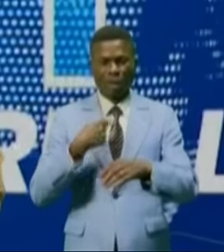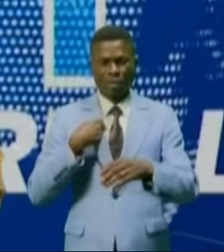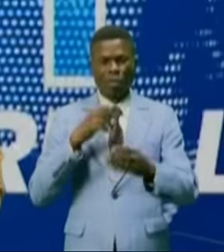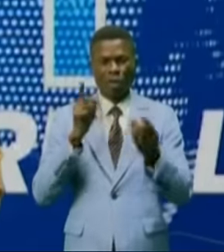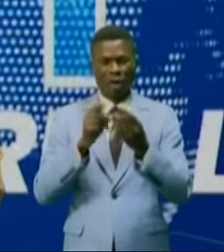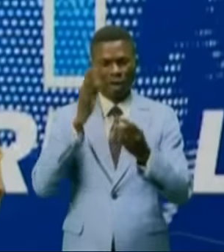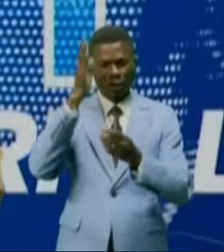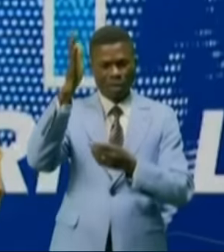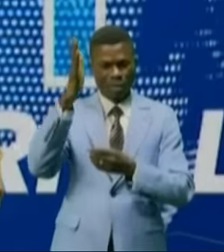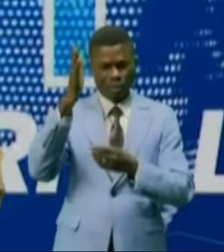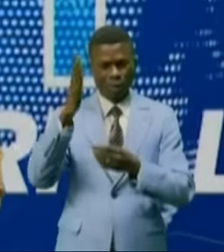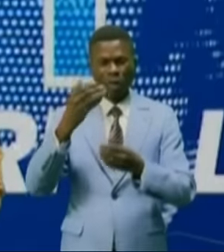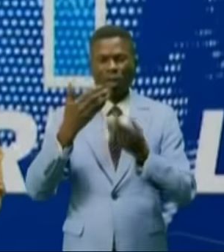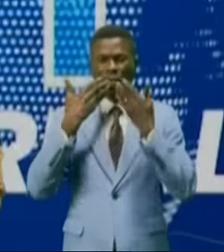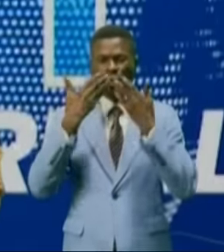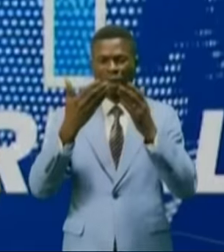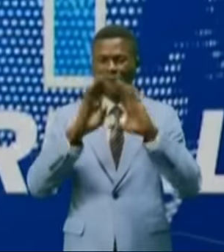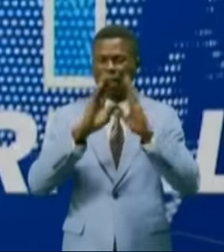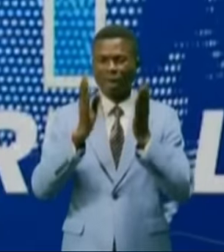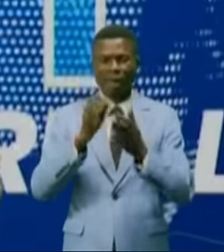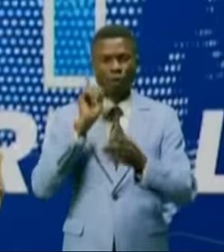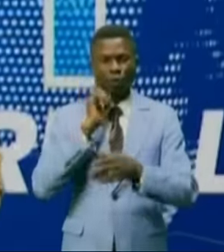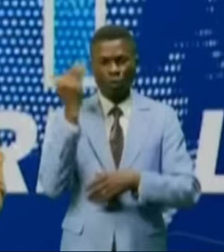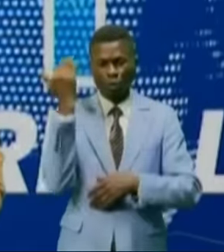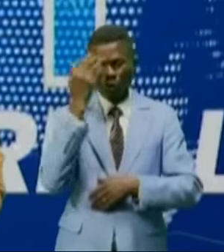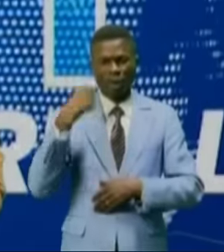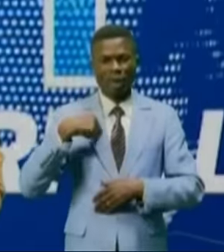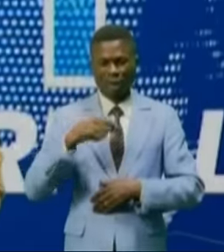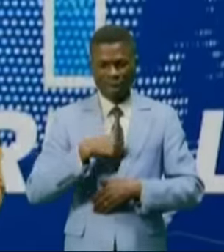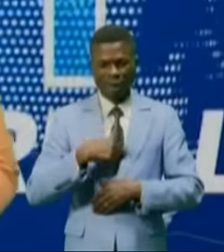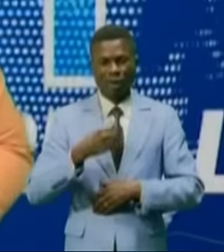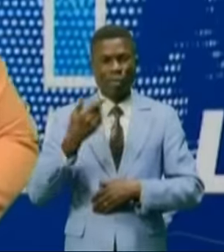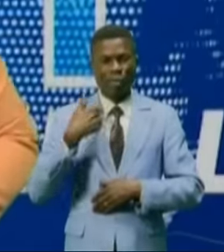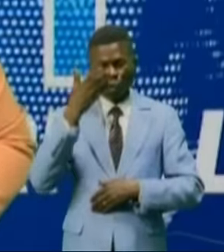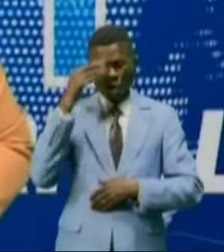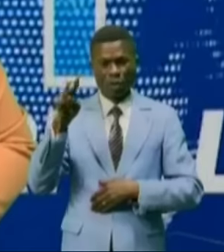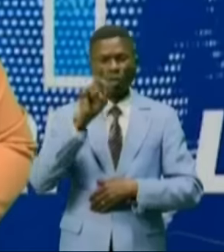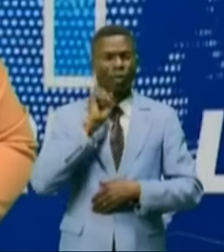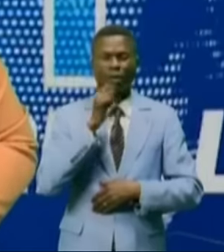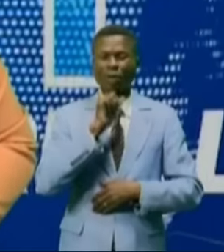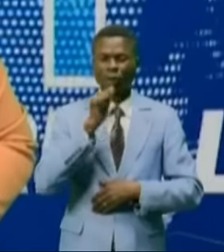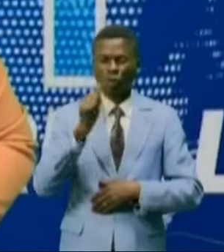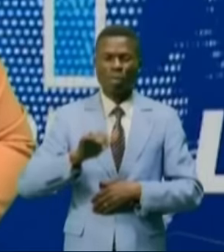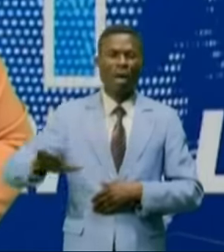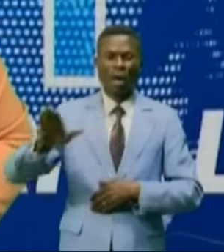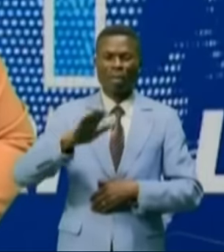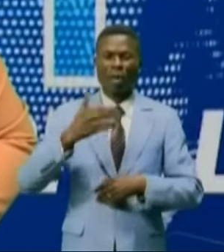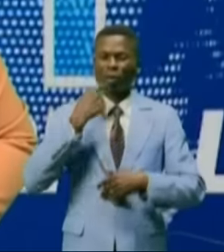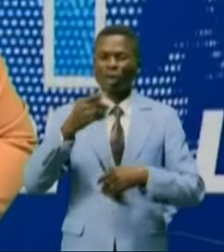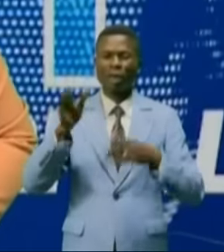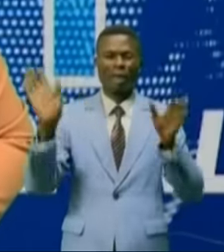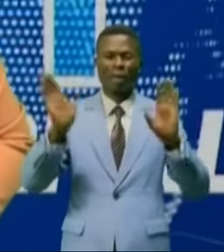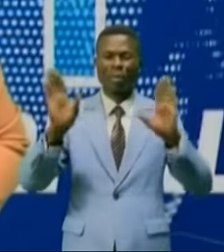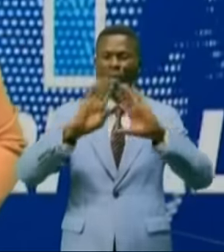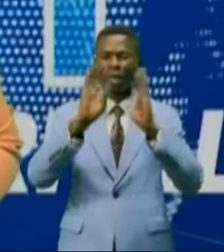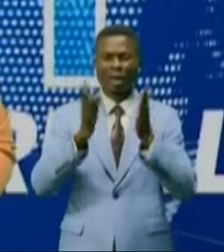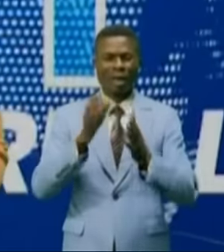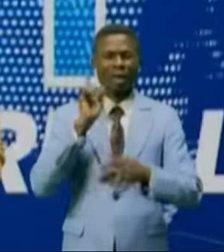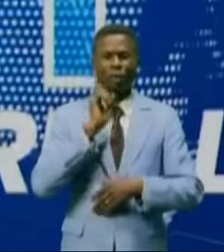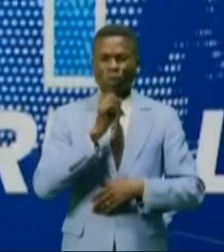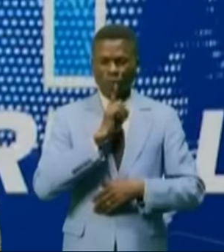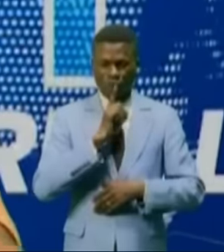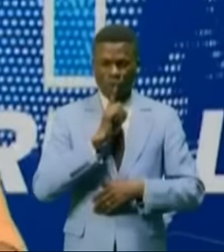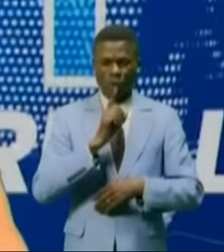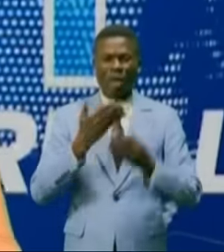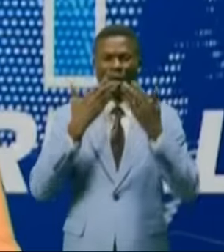Balkaïge. Michel Tamouz y était notre interprète des malentendants, Fanny Malunga, la régie de la rédiger. Pour vous, à 23h, vous suivrez